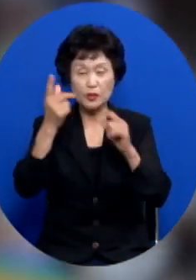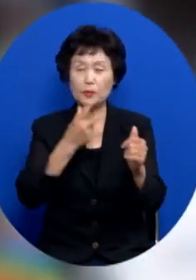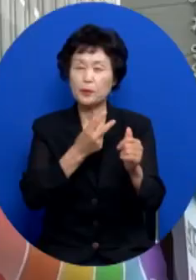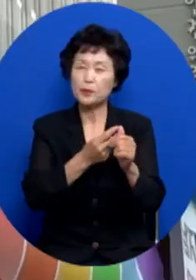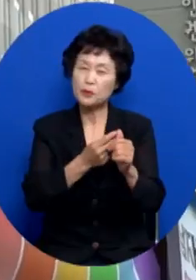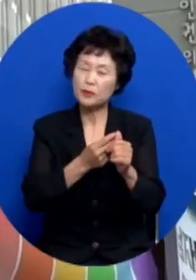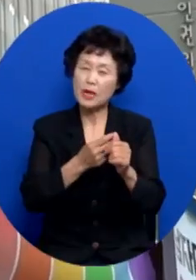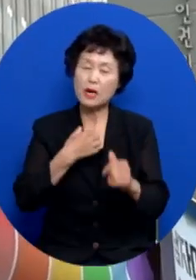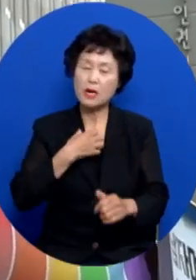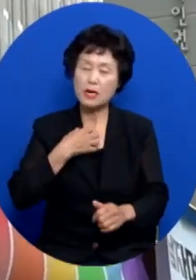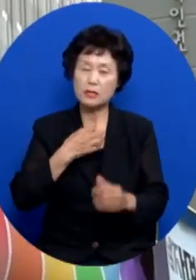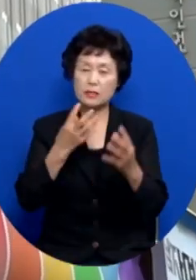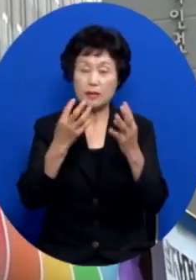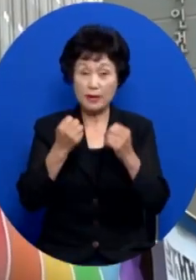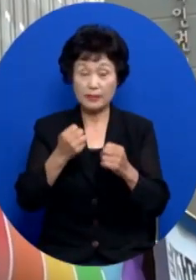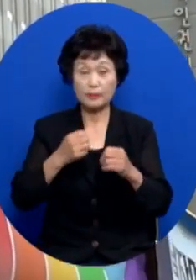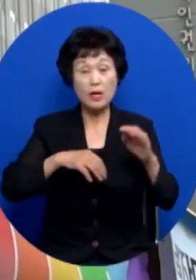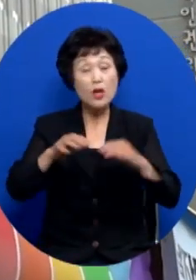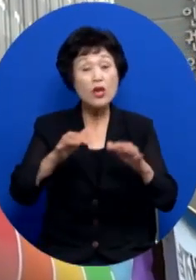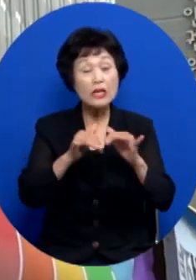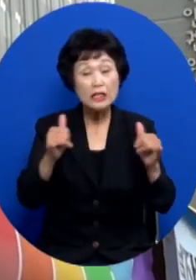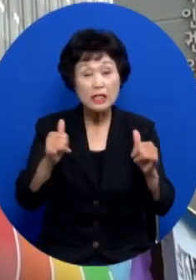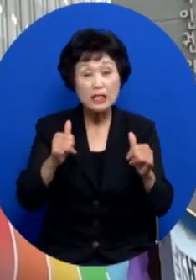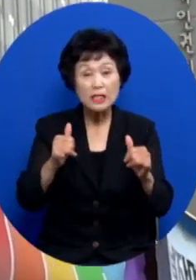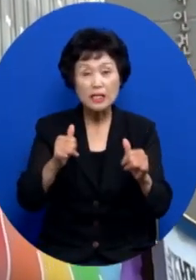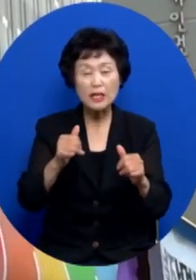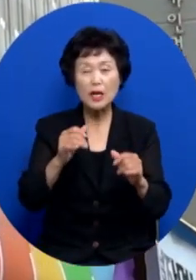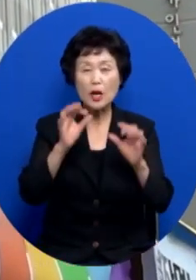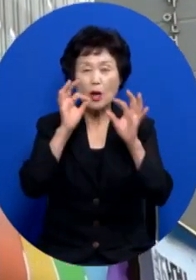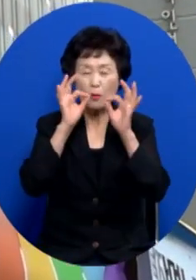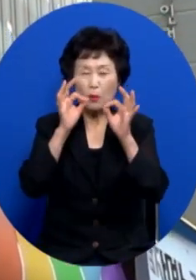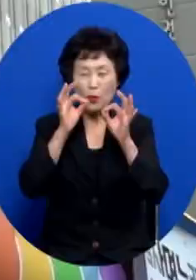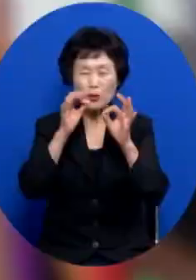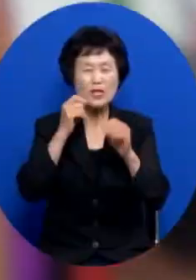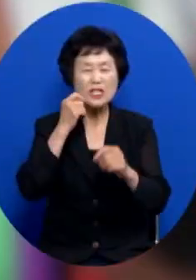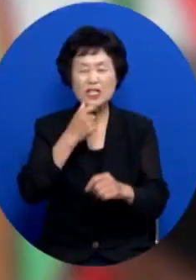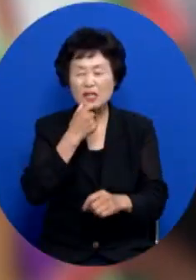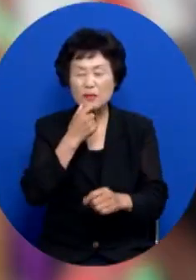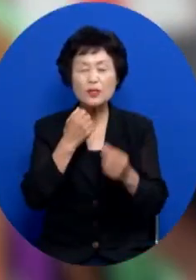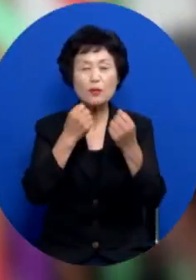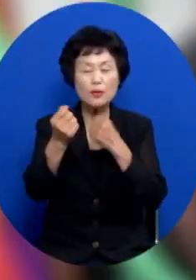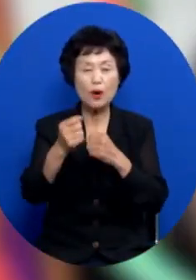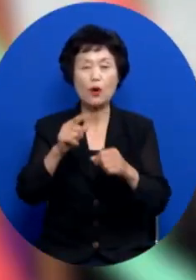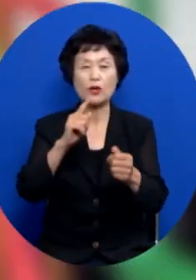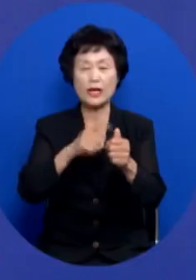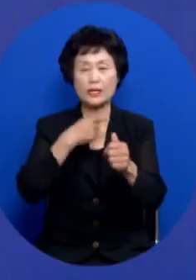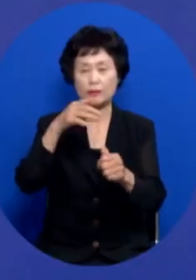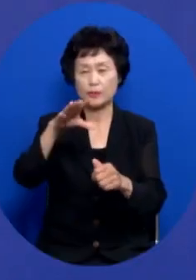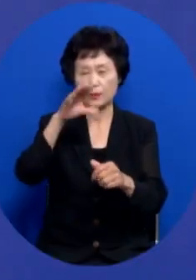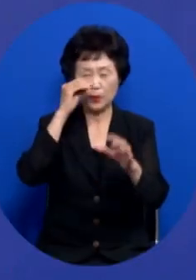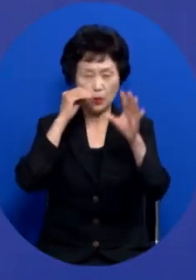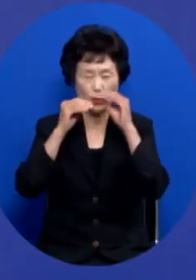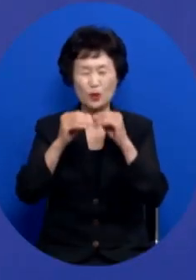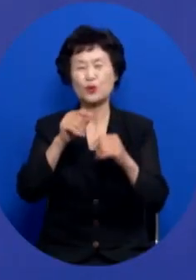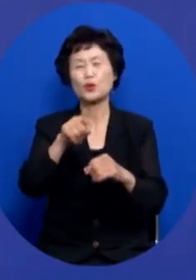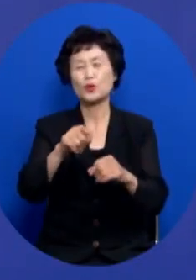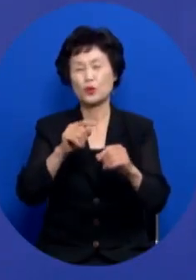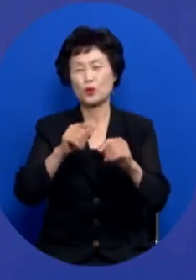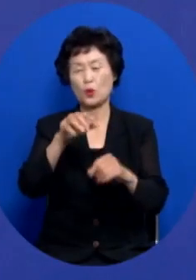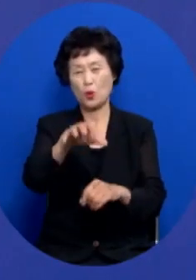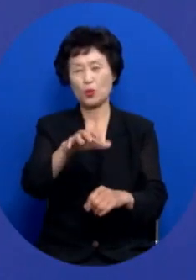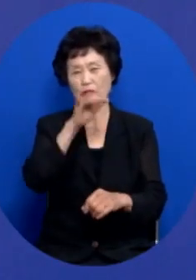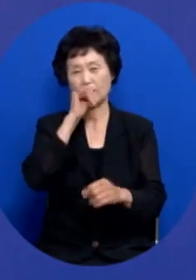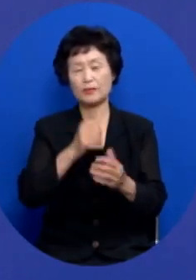일대로 이동하면서 행인들이 보고 싶지 않아도 부스 거리가 시야에 들어올 수 있다는 점도 문제입니다. 네, 이 행사장